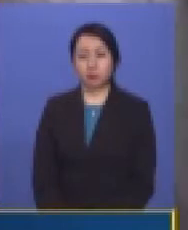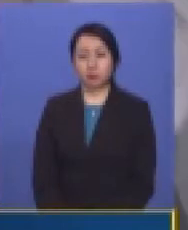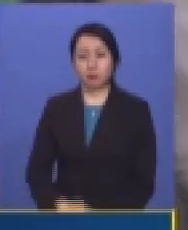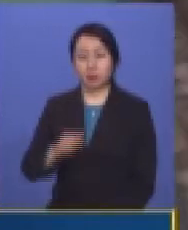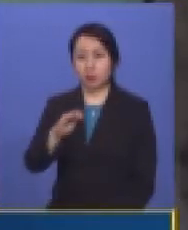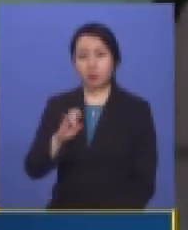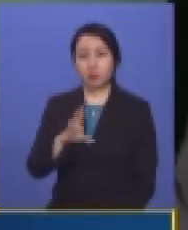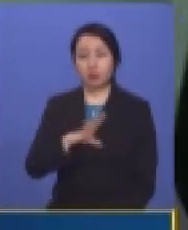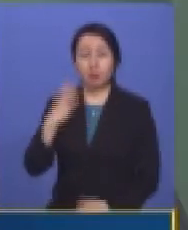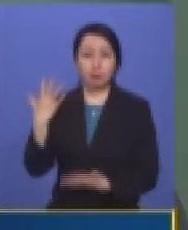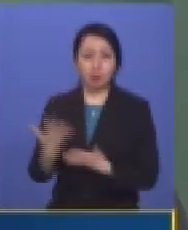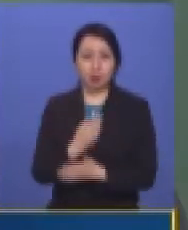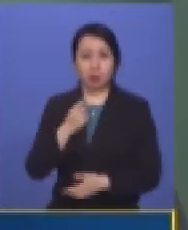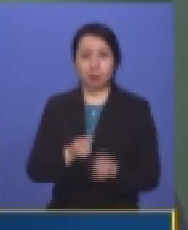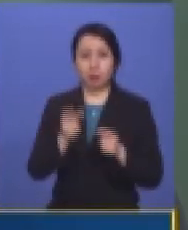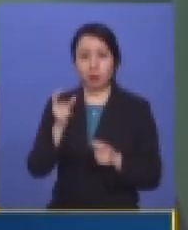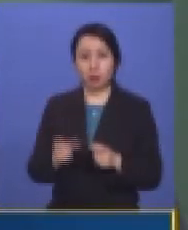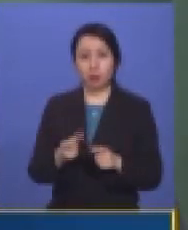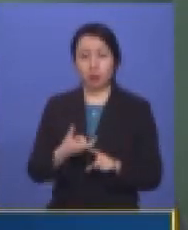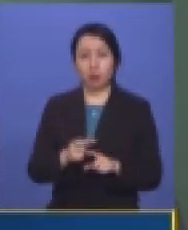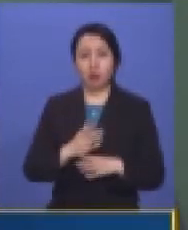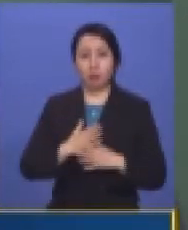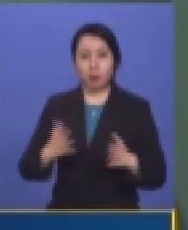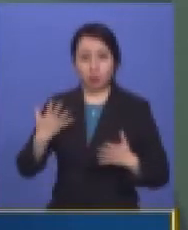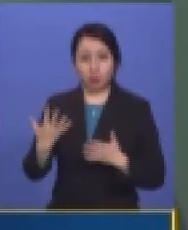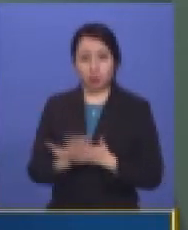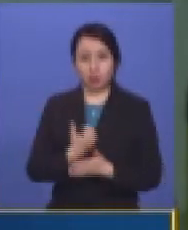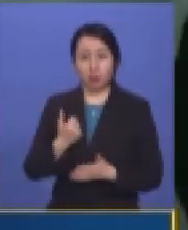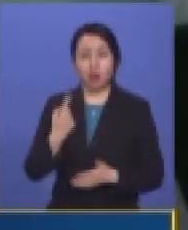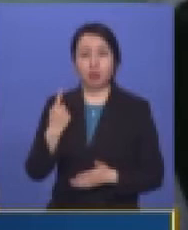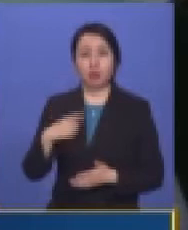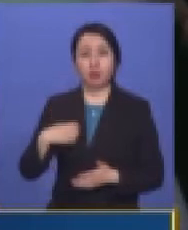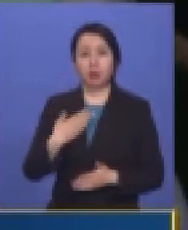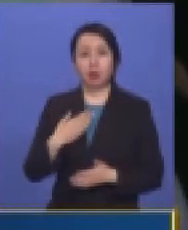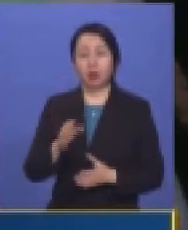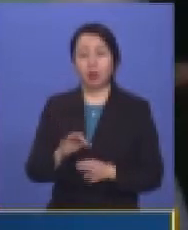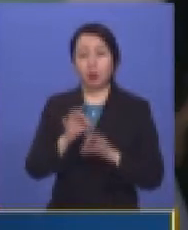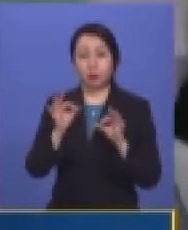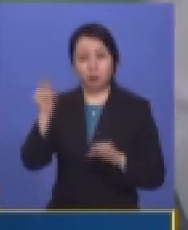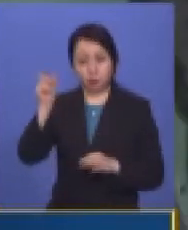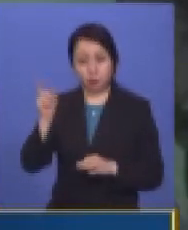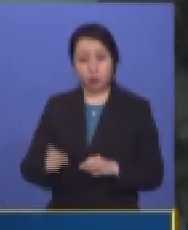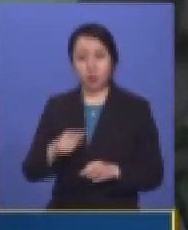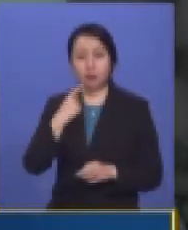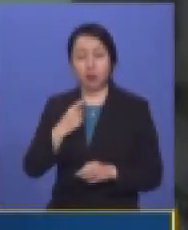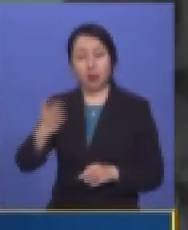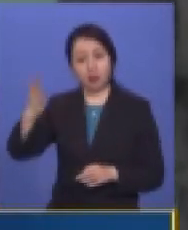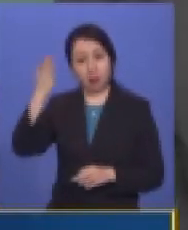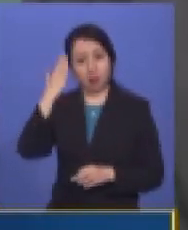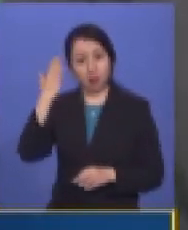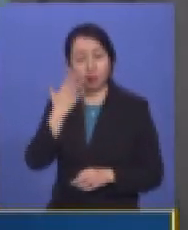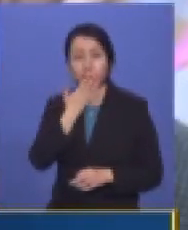Жан стал обладателем президентской стипендии. Это уже большое достижение. Одна из наших образцовых учениц отличается талантом